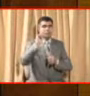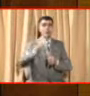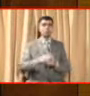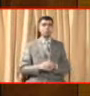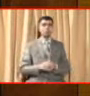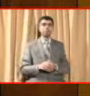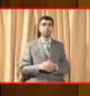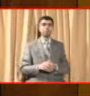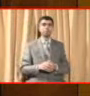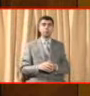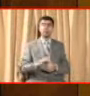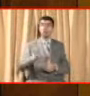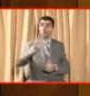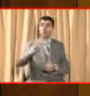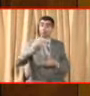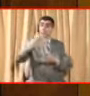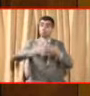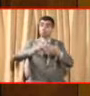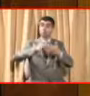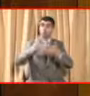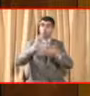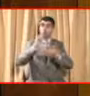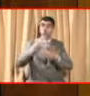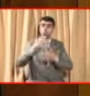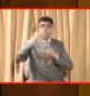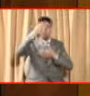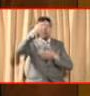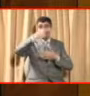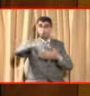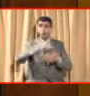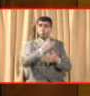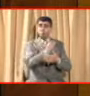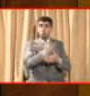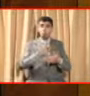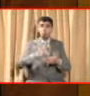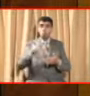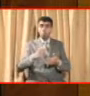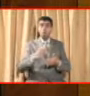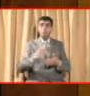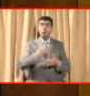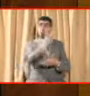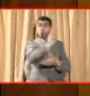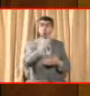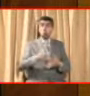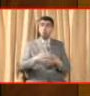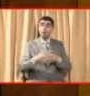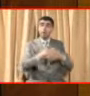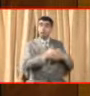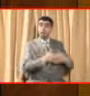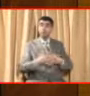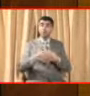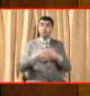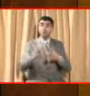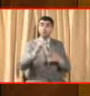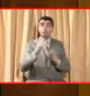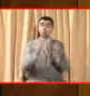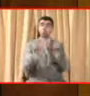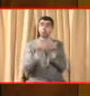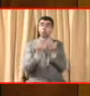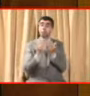بالنسبة للاتفاق الخامس، هو اتفاق بين حكومة المملكة المغربية وحكومة الولايات المتحدة حول نظام المدارس